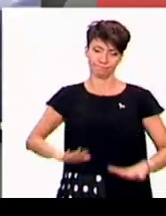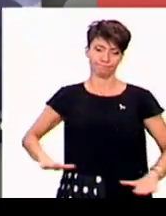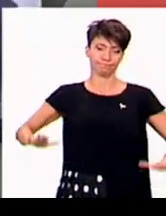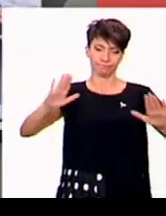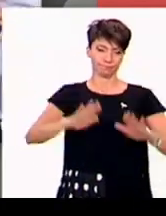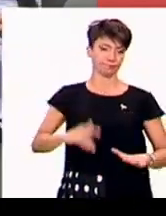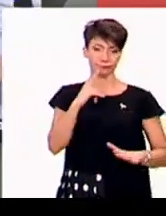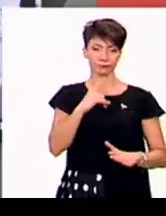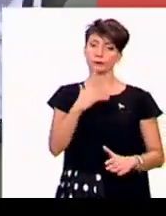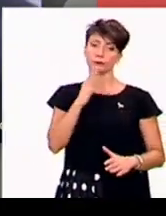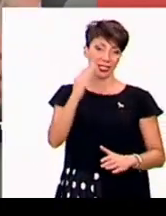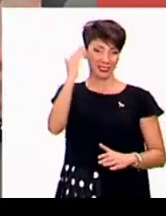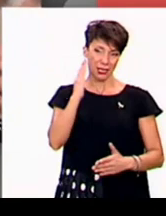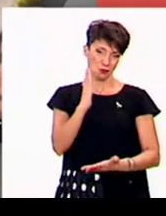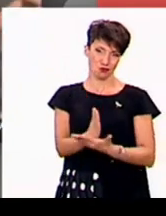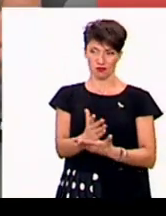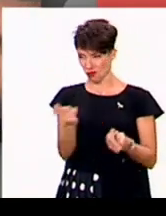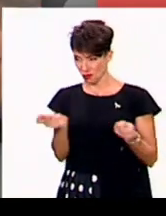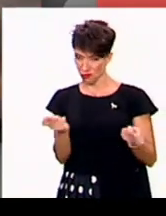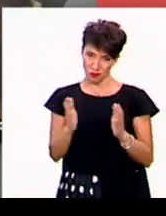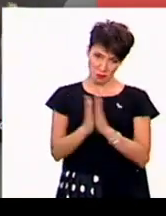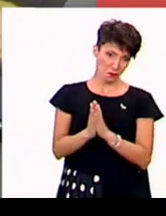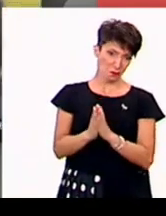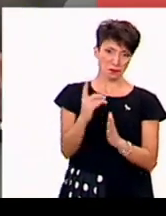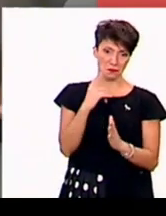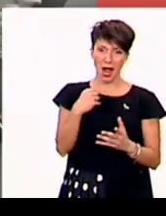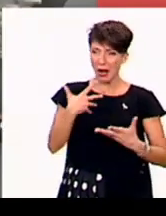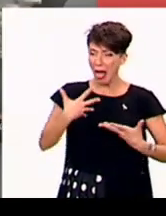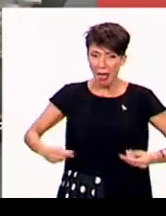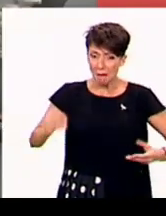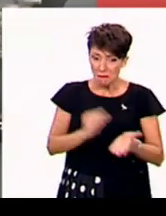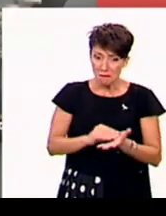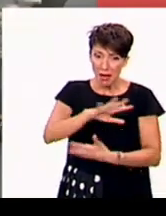με τη διαμεσολάβηση της Αιγύπτου προκειμένου να τερματιστεί το λουτρό αίματος στην περιοχή.